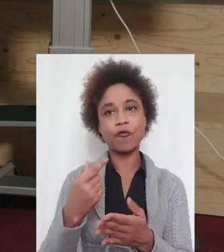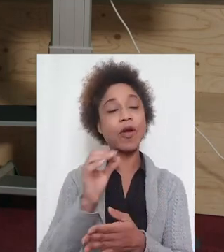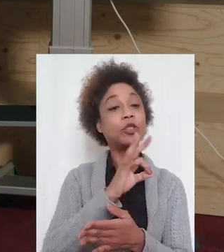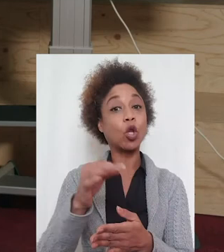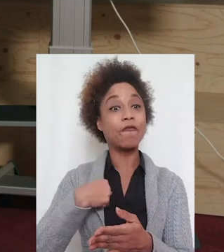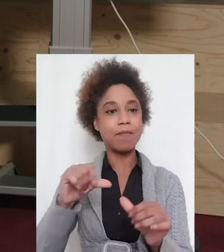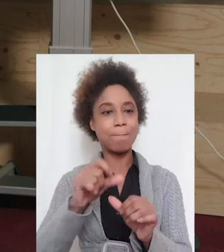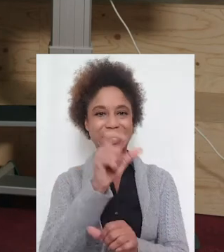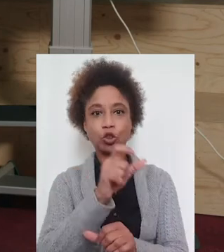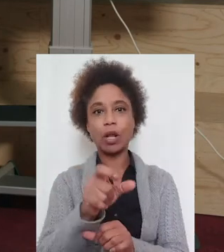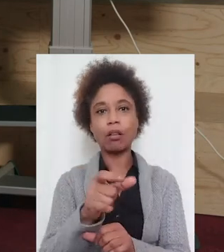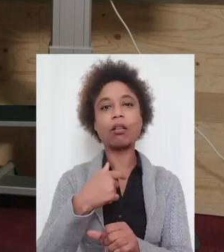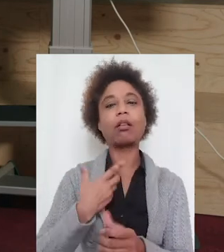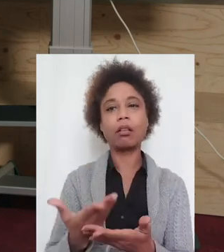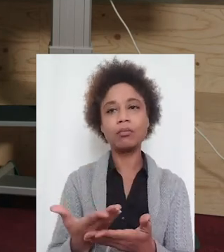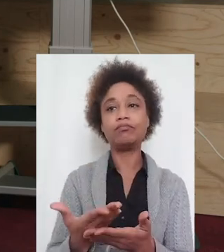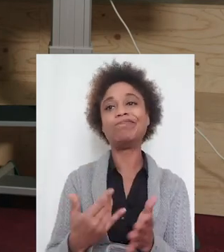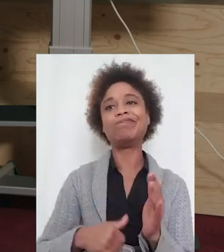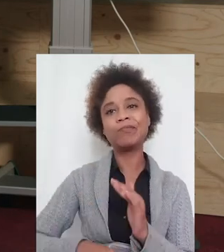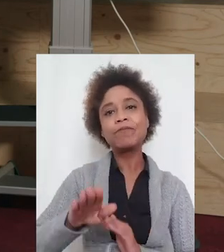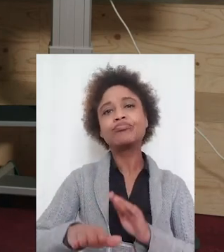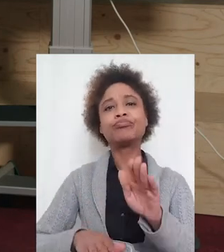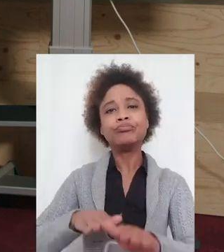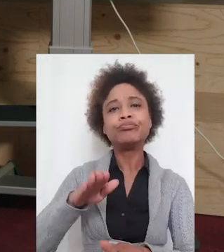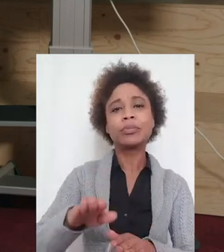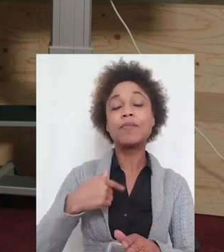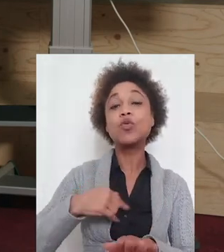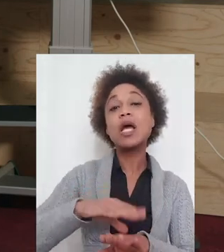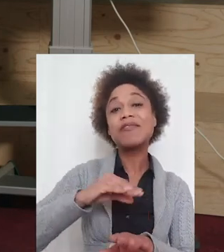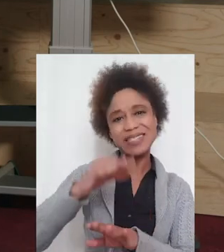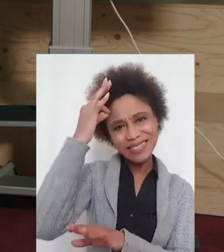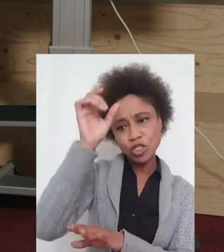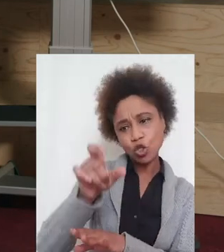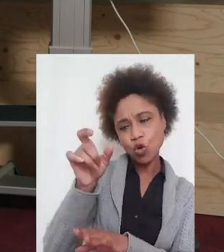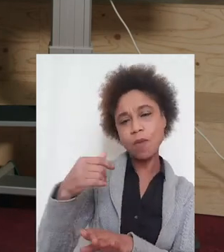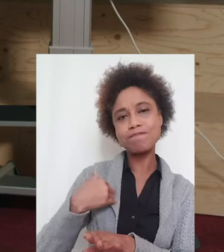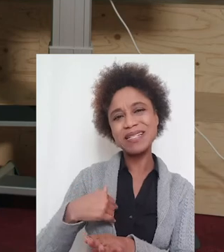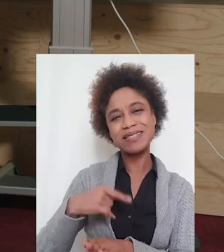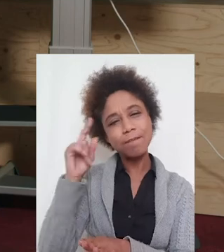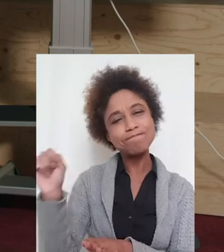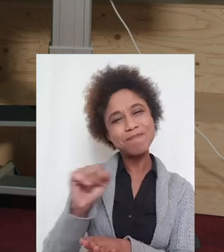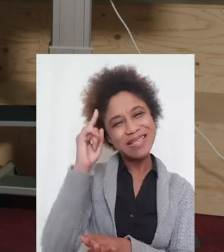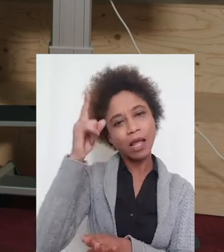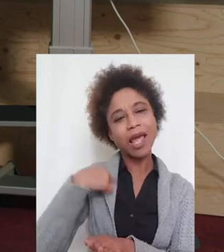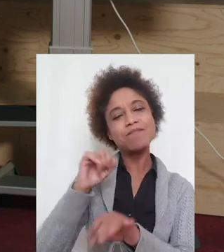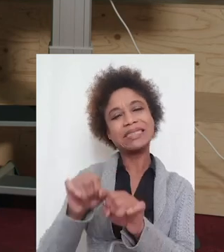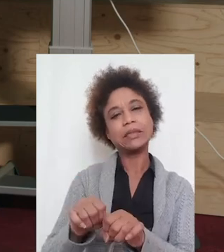personeel. Bijna net zoveel heeft stappen gezet om ervaringsdeskundigen mee te laten denken en